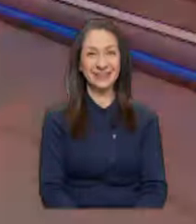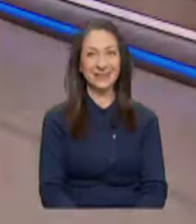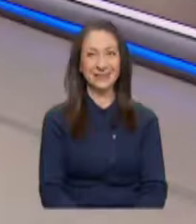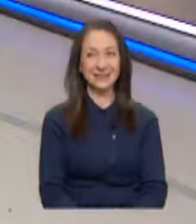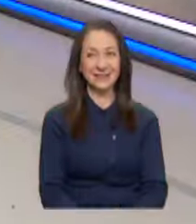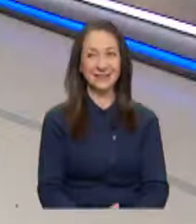olsun